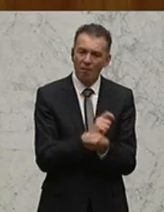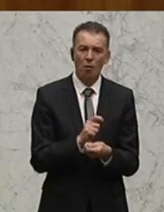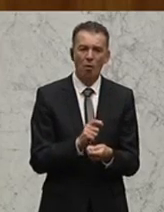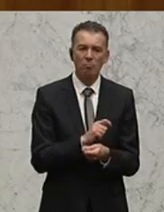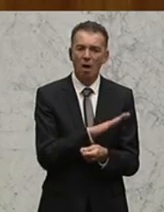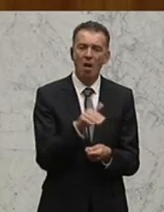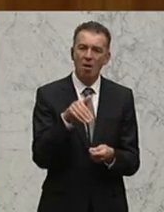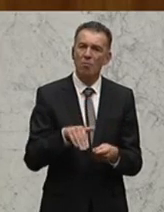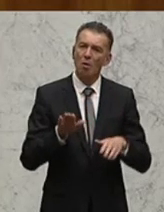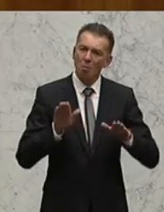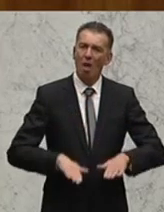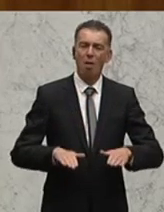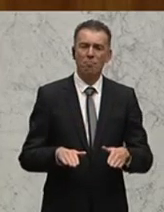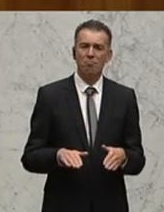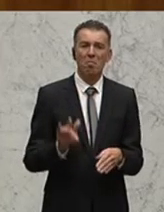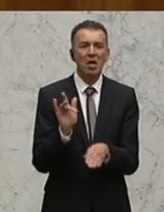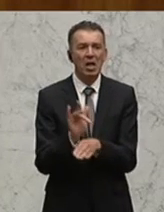Man kritisiert das System,